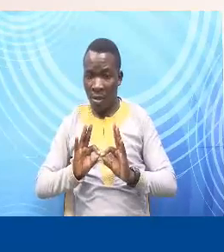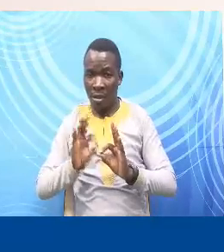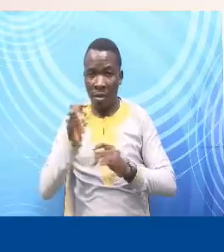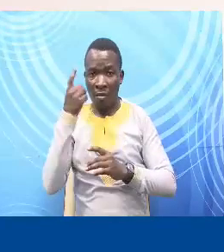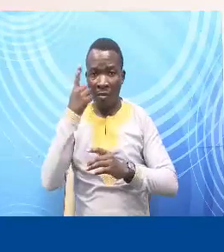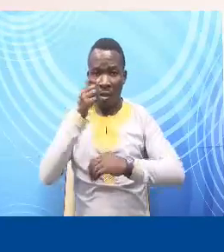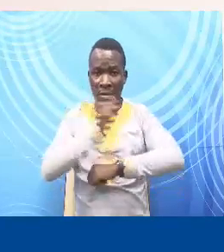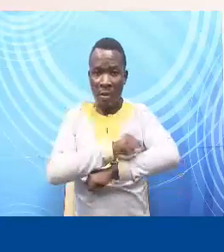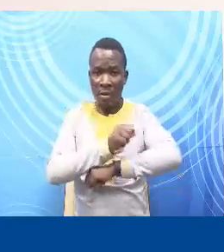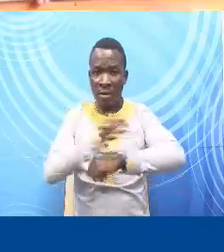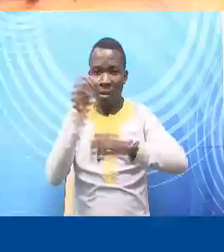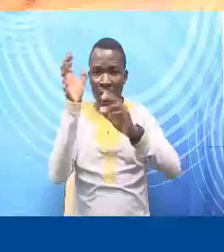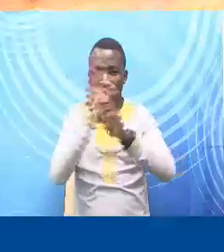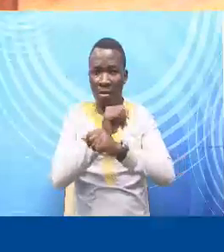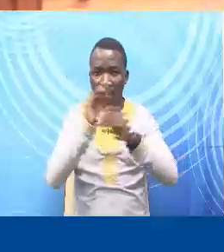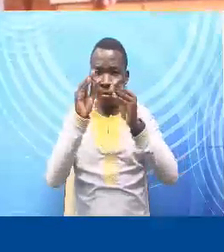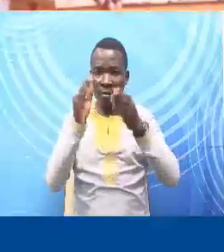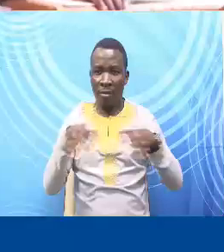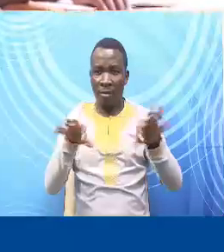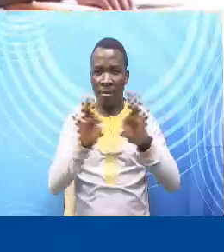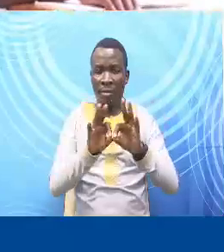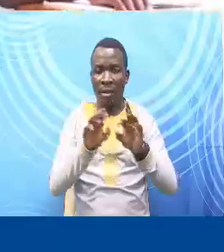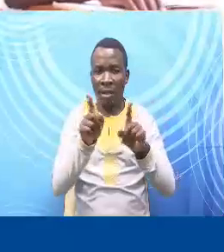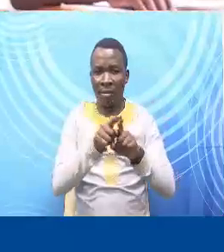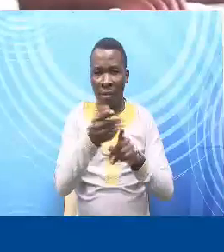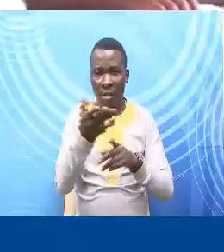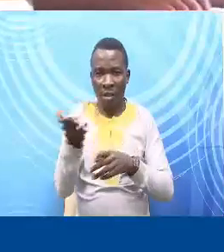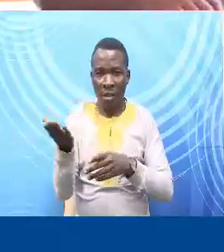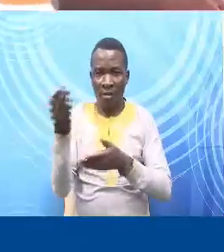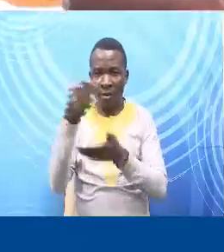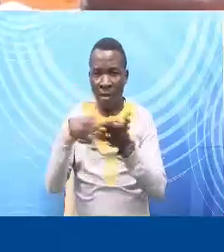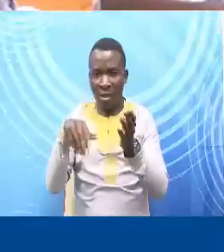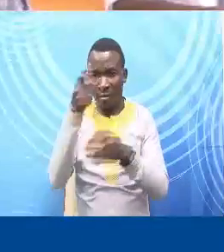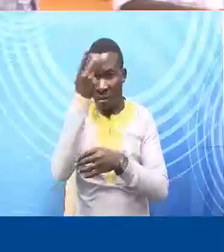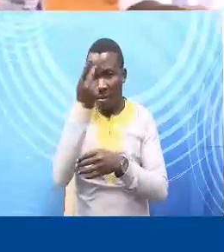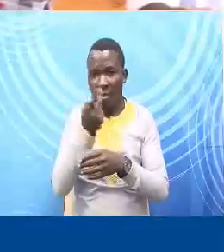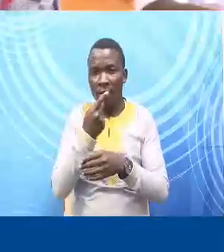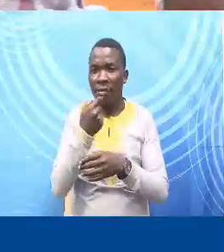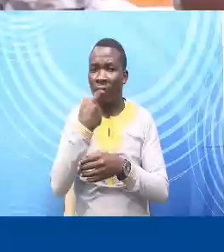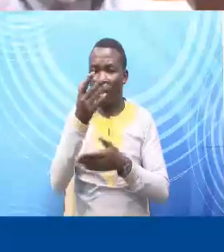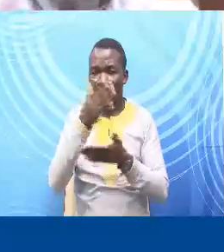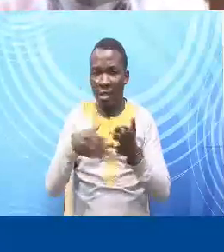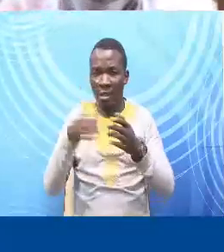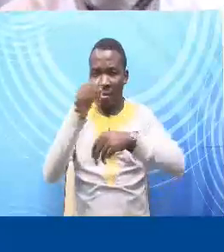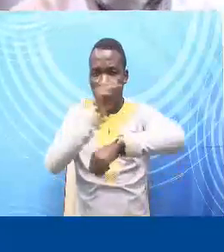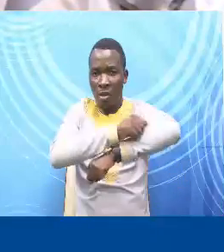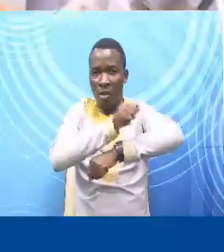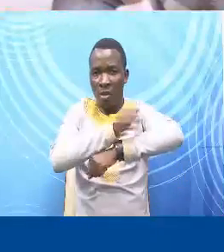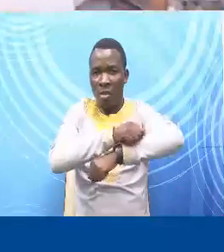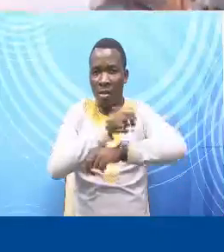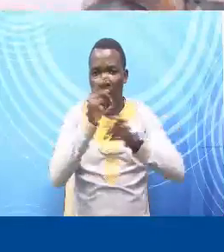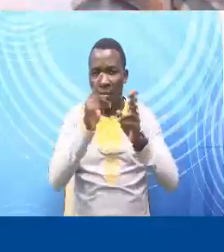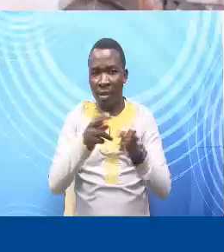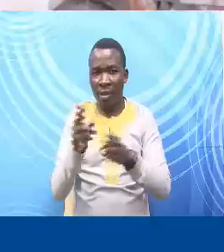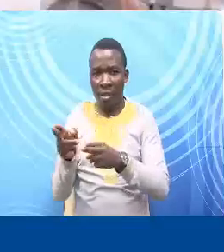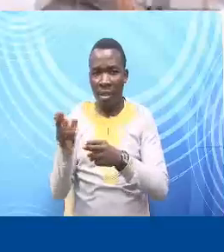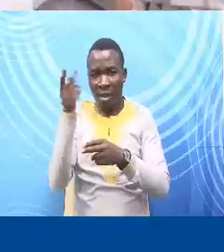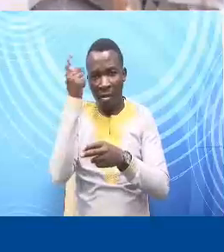munyeshuri azababuza umwarimu nubwo bimeze gutyo hari bamwe mu babyeyi bavuga yuko bimwe mu bigo by'amashuri kandi bisanzwe ari ibya